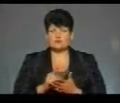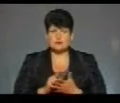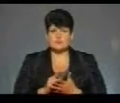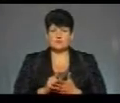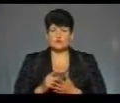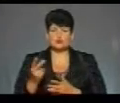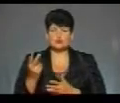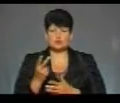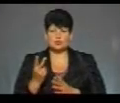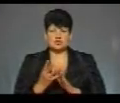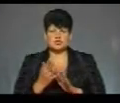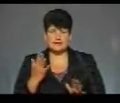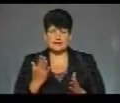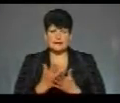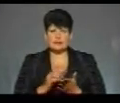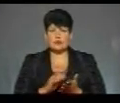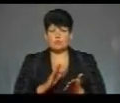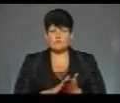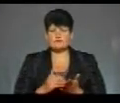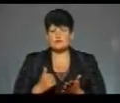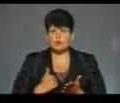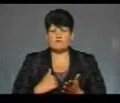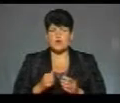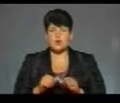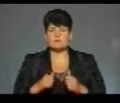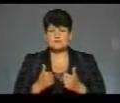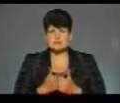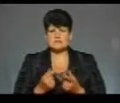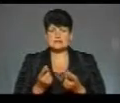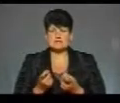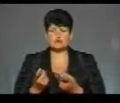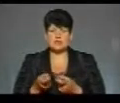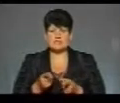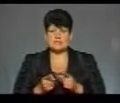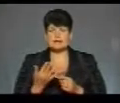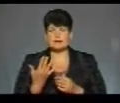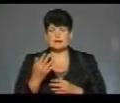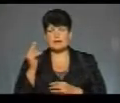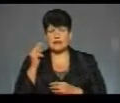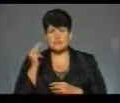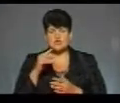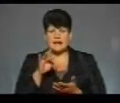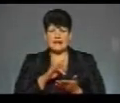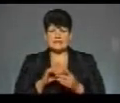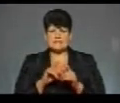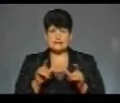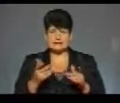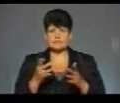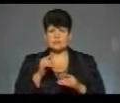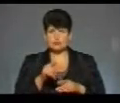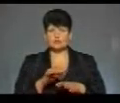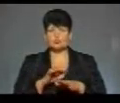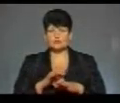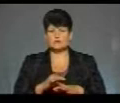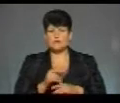резерву другої черги, які перебувають на обліку в військових комісаріатах, залучають їх дійсно на декілька навчальних центрів, де вони будуть проходити